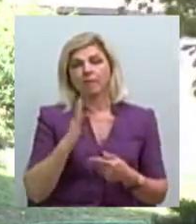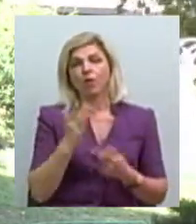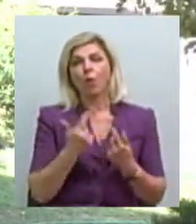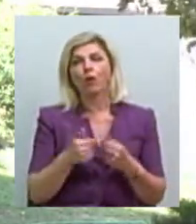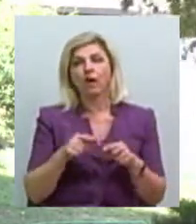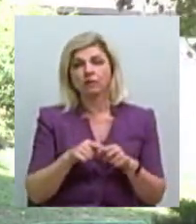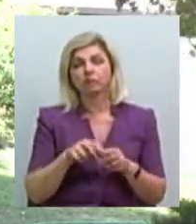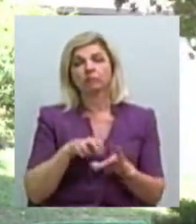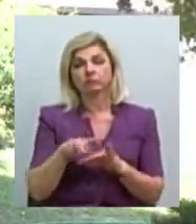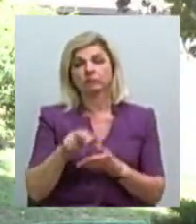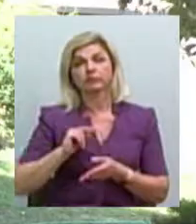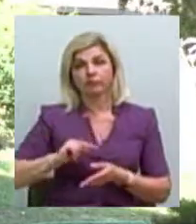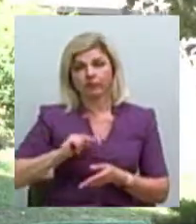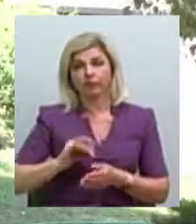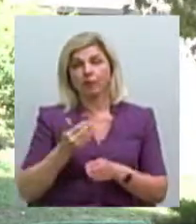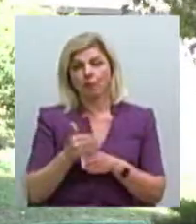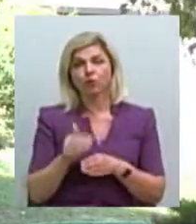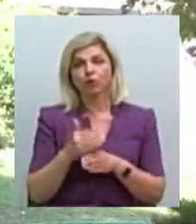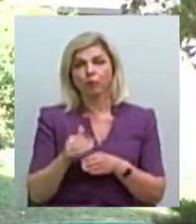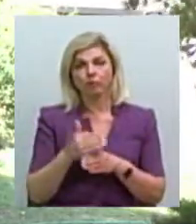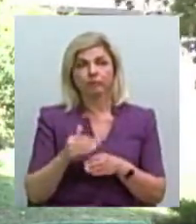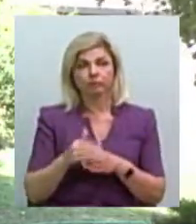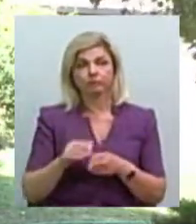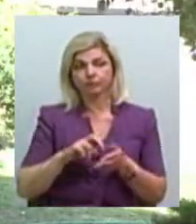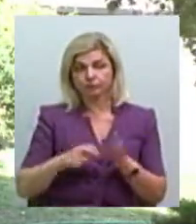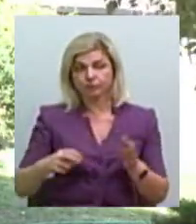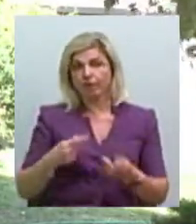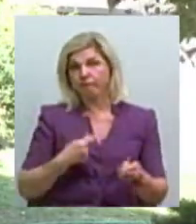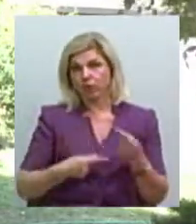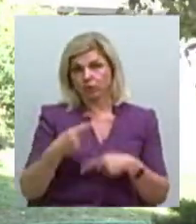пішов працювати, ну і поступово відійшов,